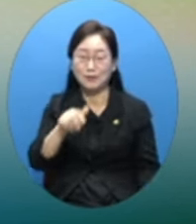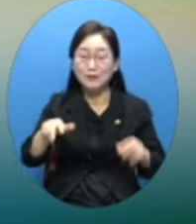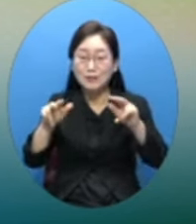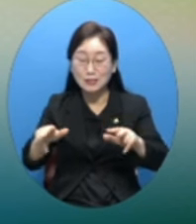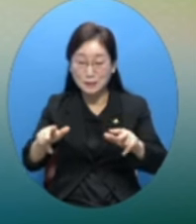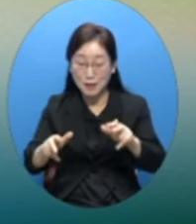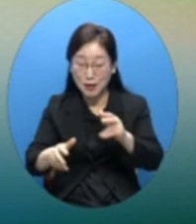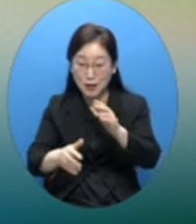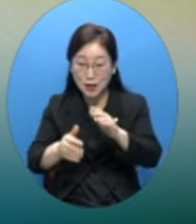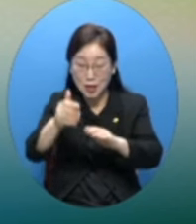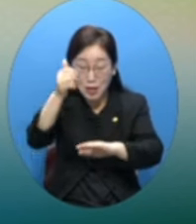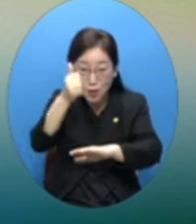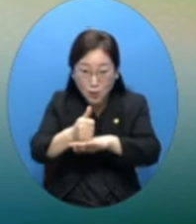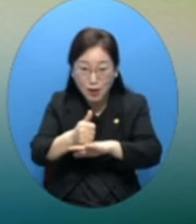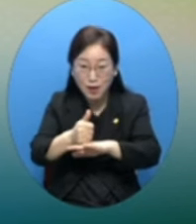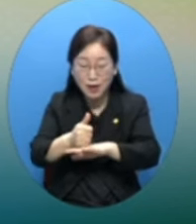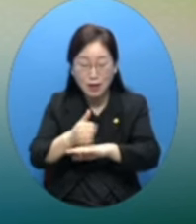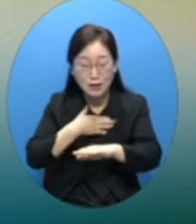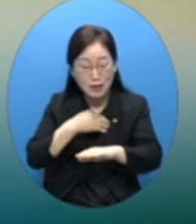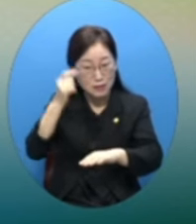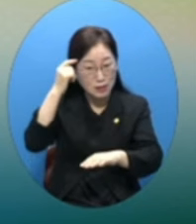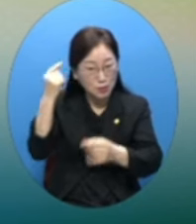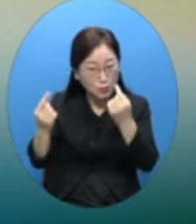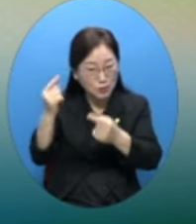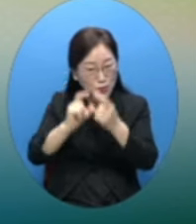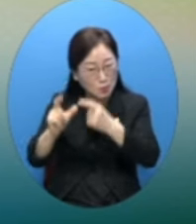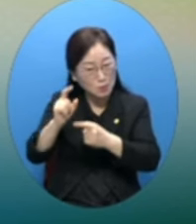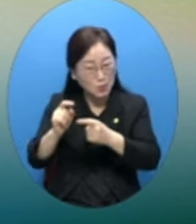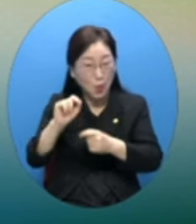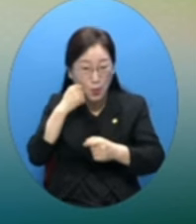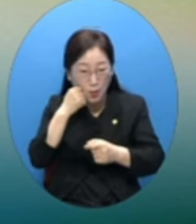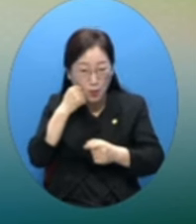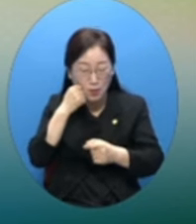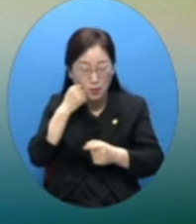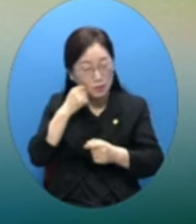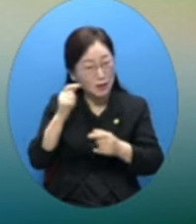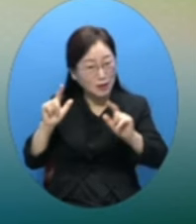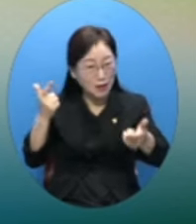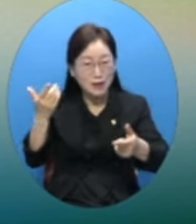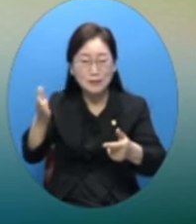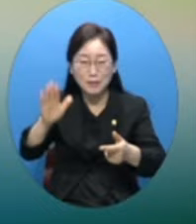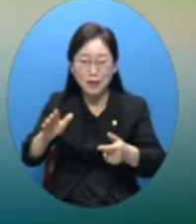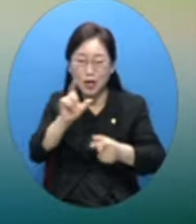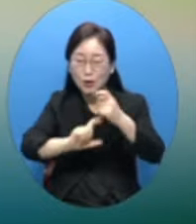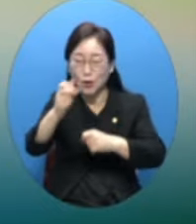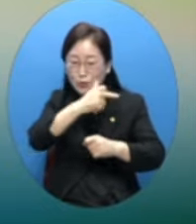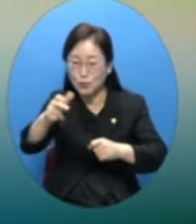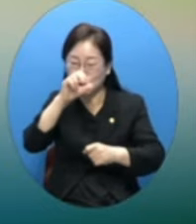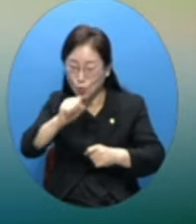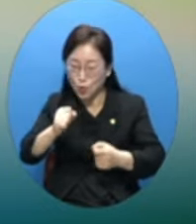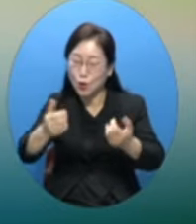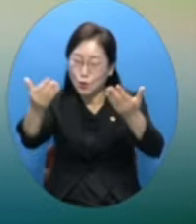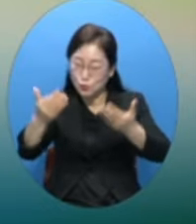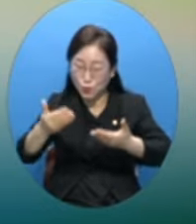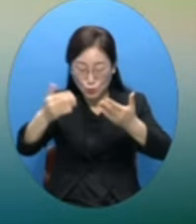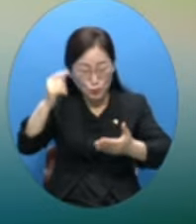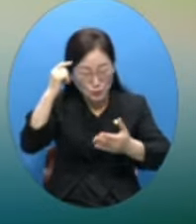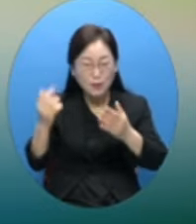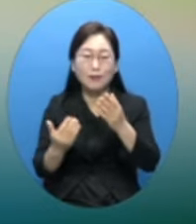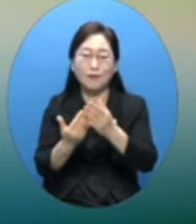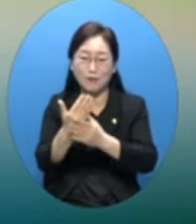결과가 내가 생각했던 것들과는 조금 다르더라도 분명 더 크고 좋은 것들로 돌려주실 것이라는 생각이